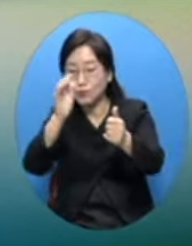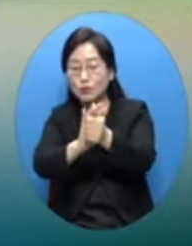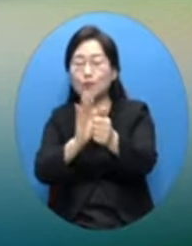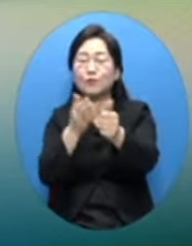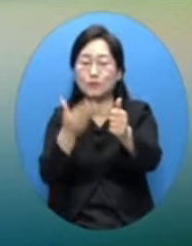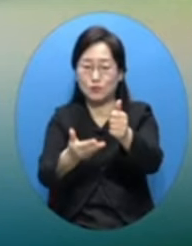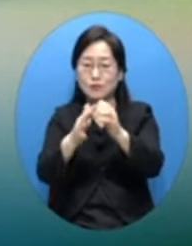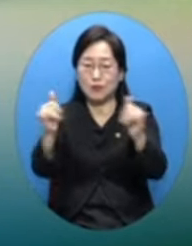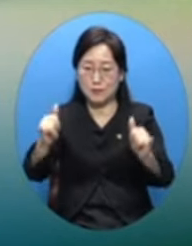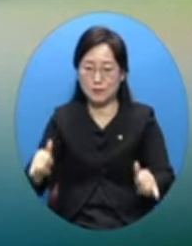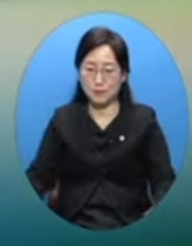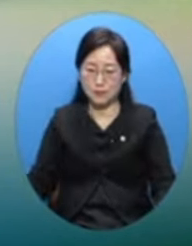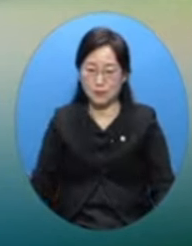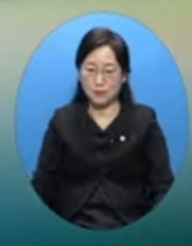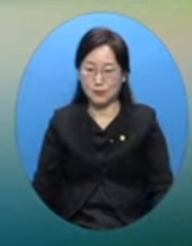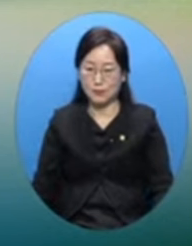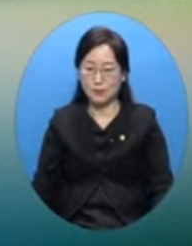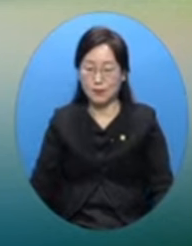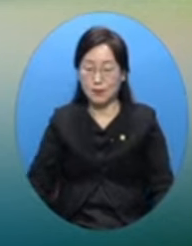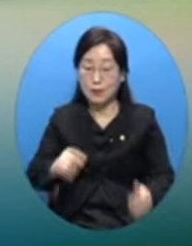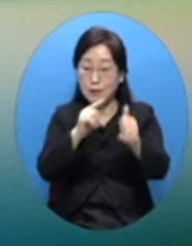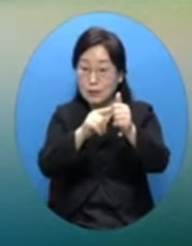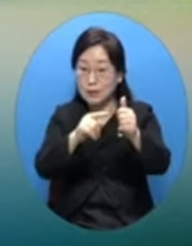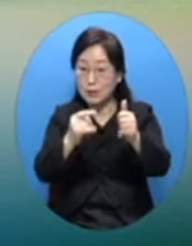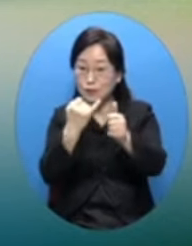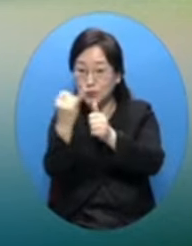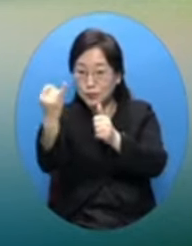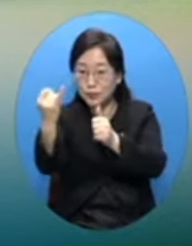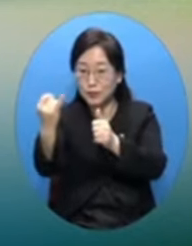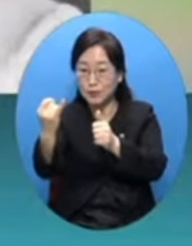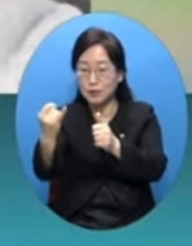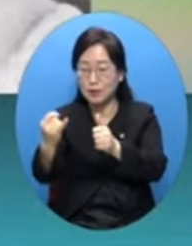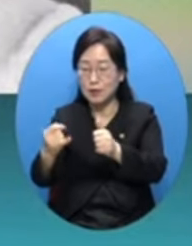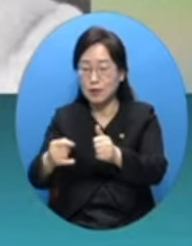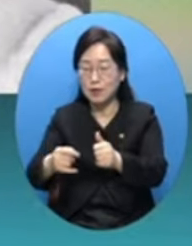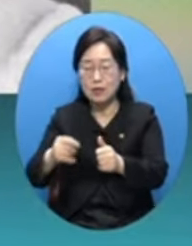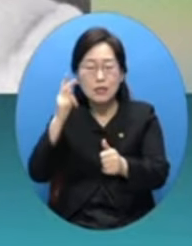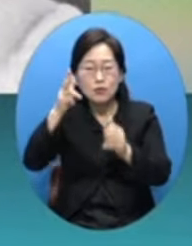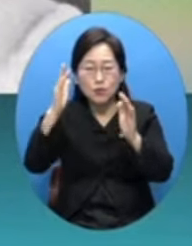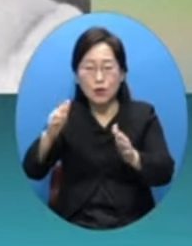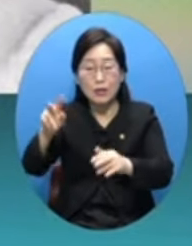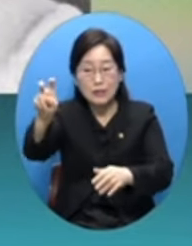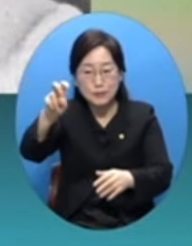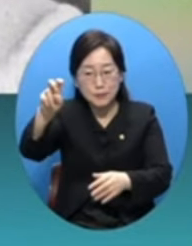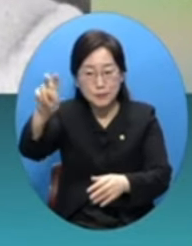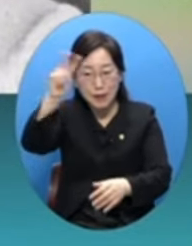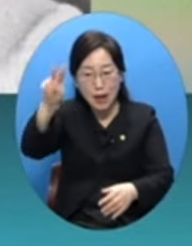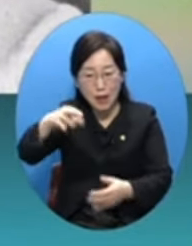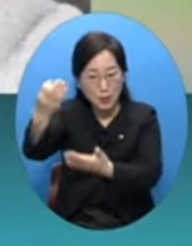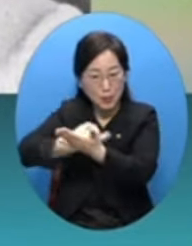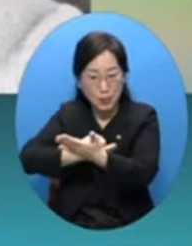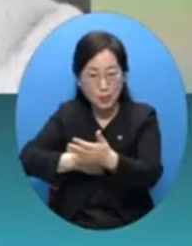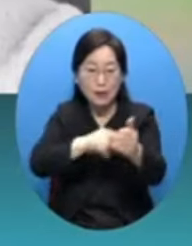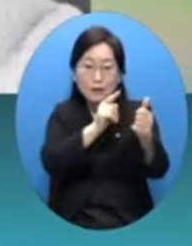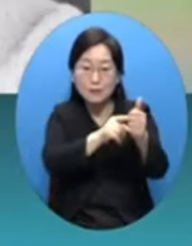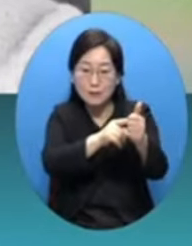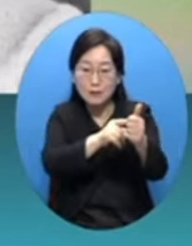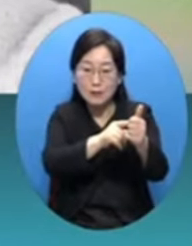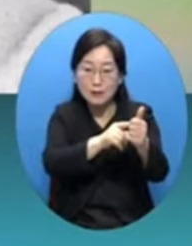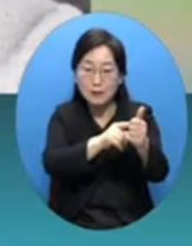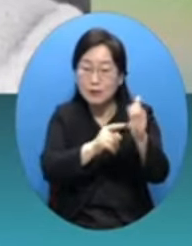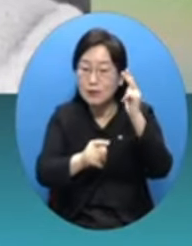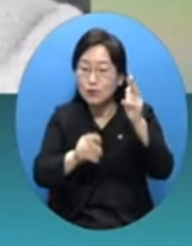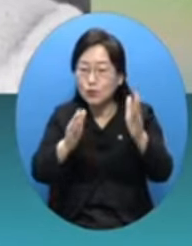돕는 자였다 포드의 아내가 나가서 주급 20달러를 받을 때 포드는